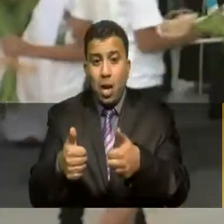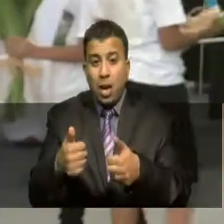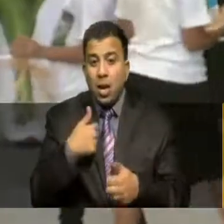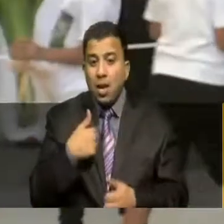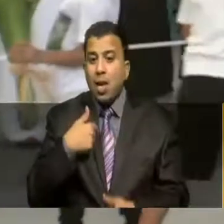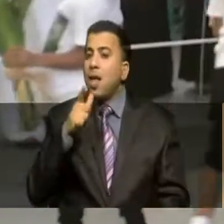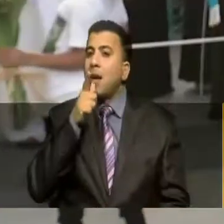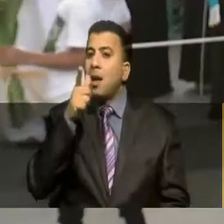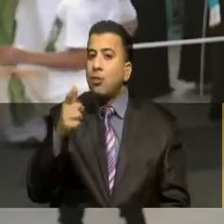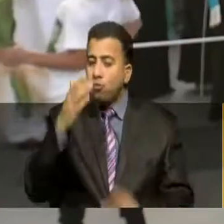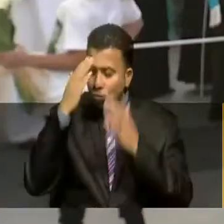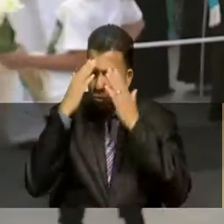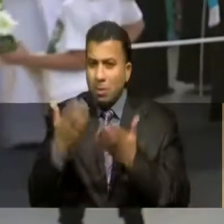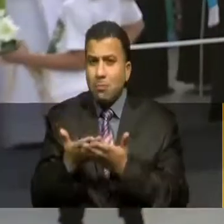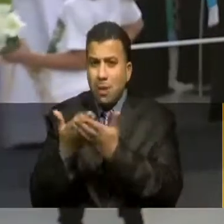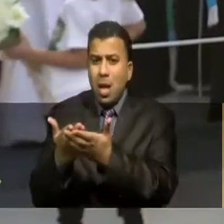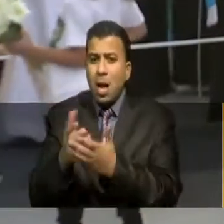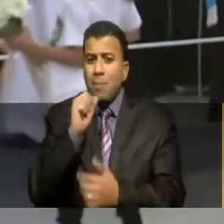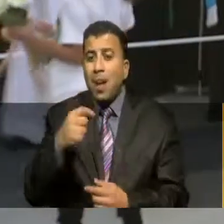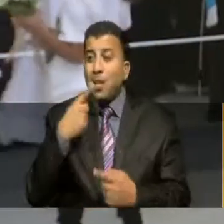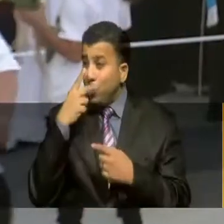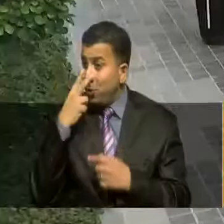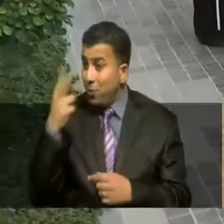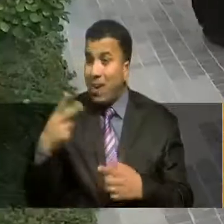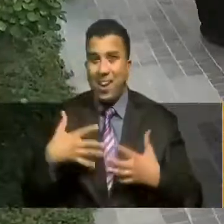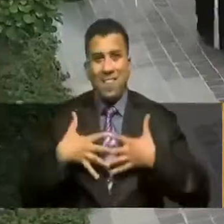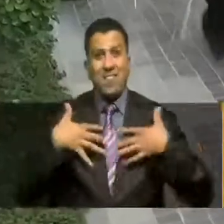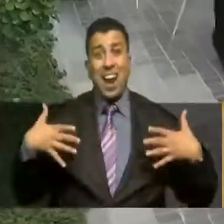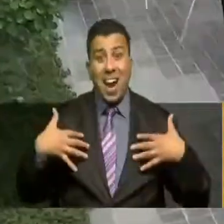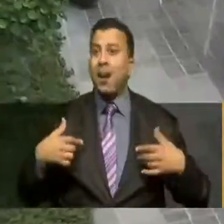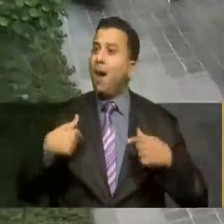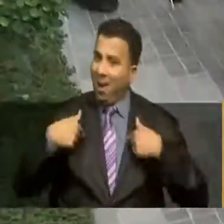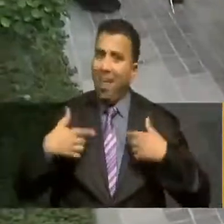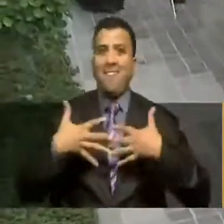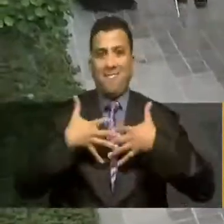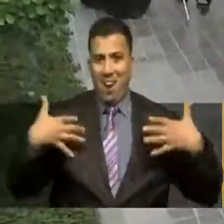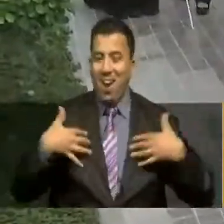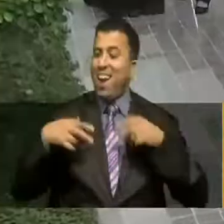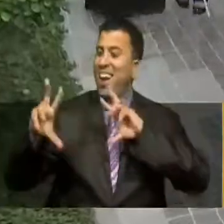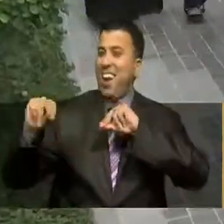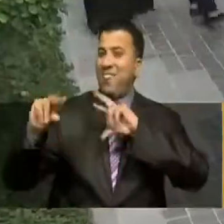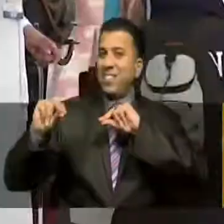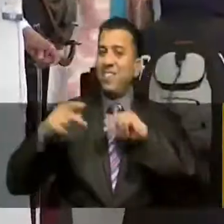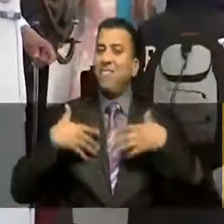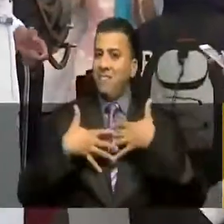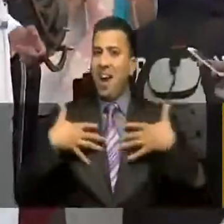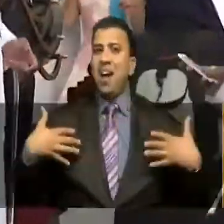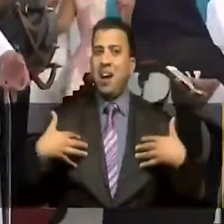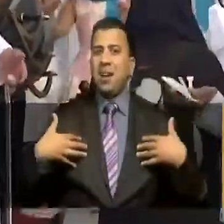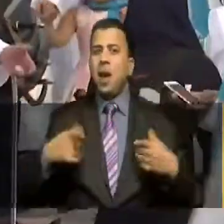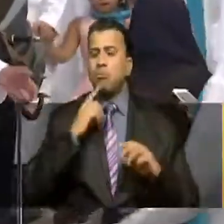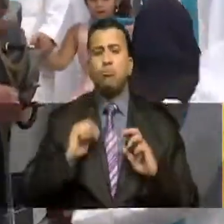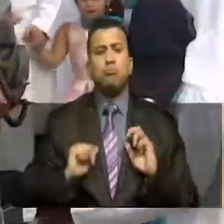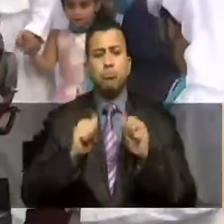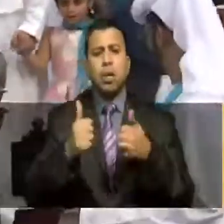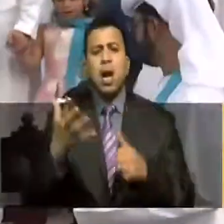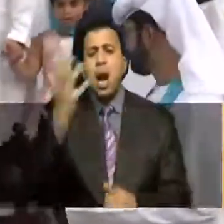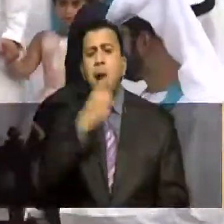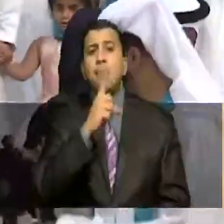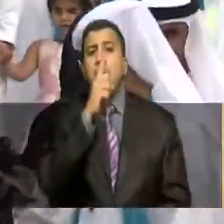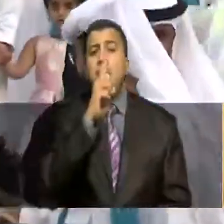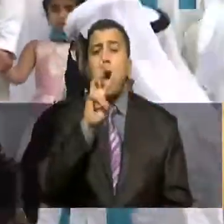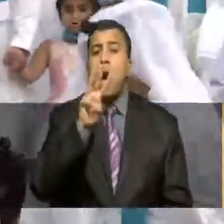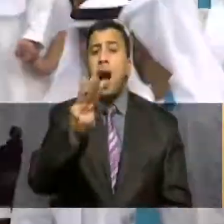أقدم لهم الكثير، أنا بس أشوفهم هم فرحانين أنا أكون فرحان معهم. وتفاعل مع المبادرة أكثر من 1000